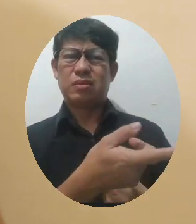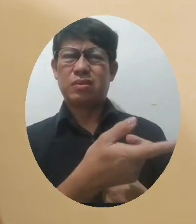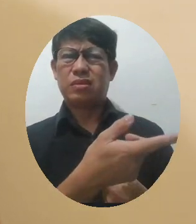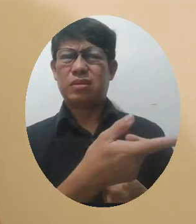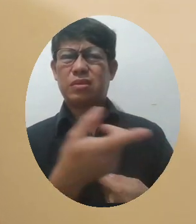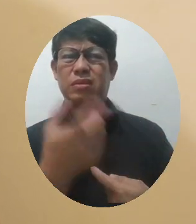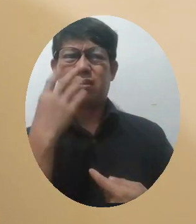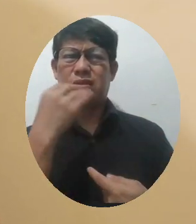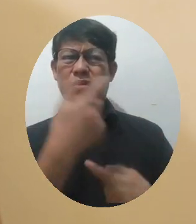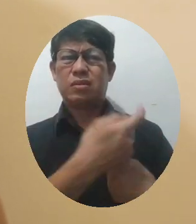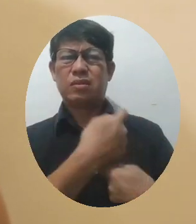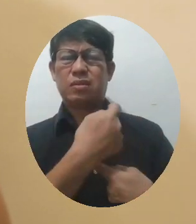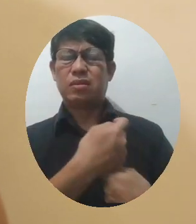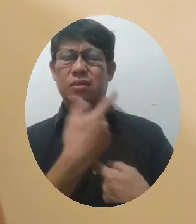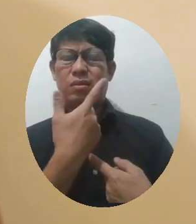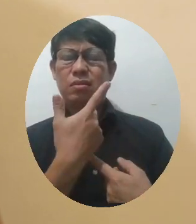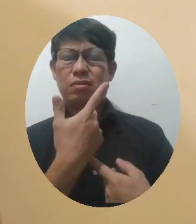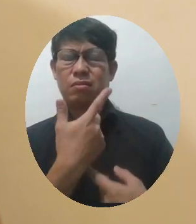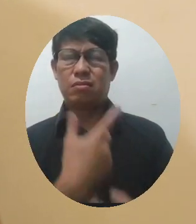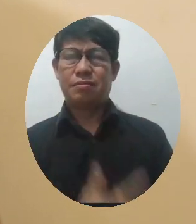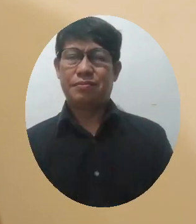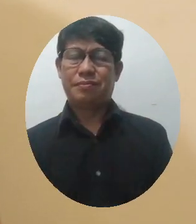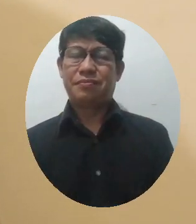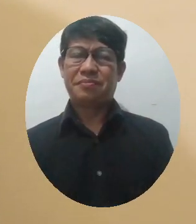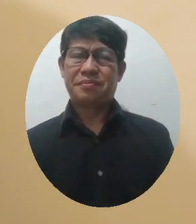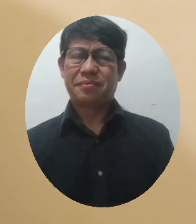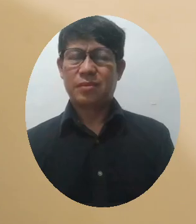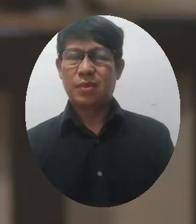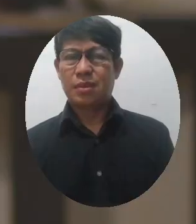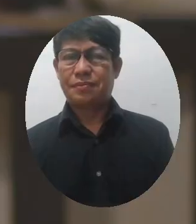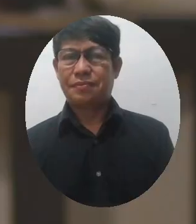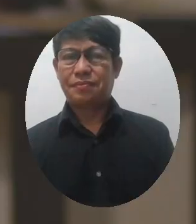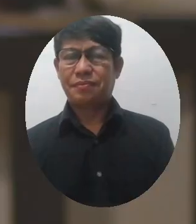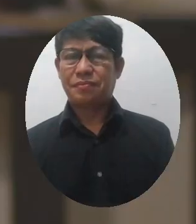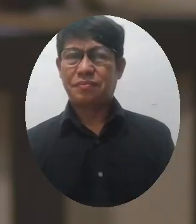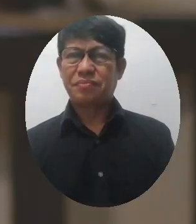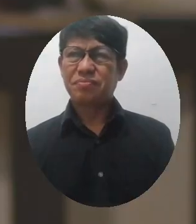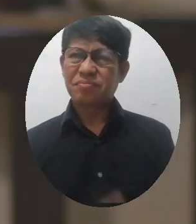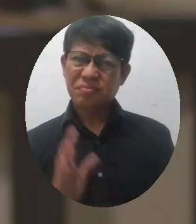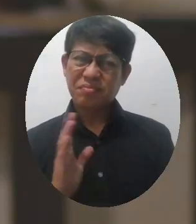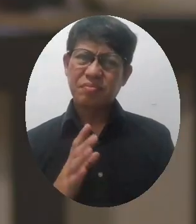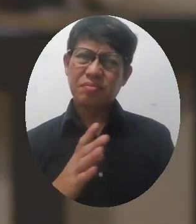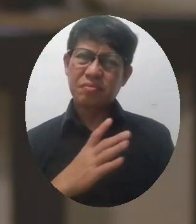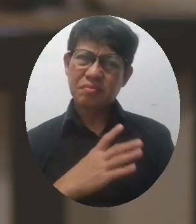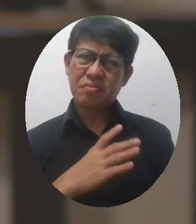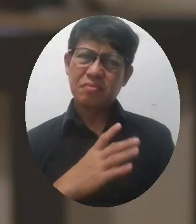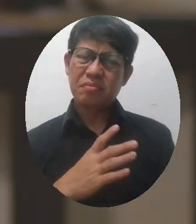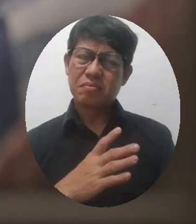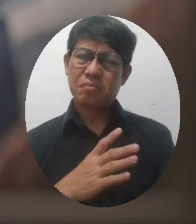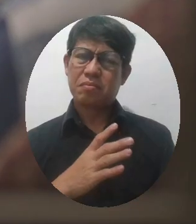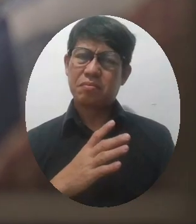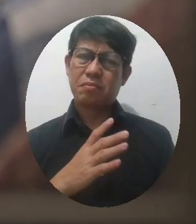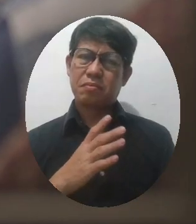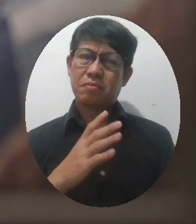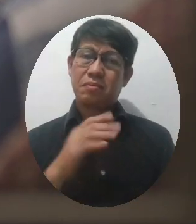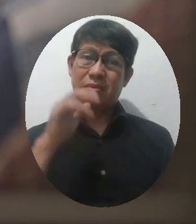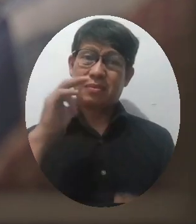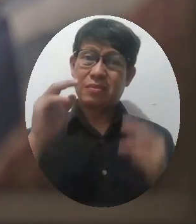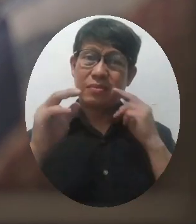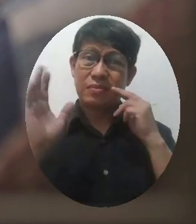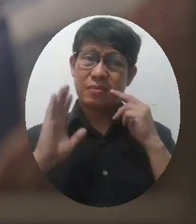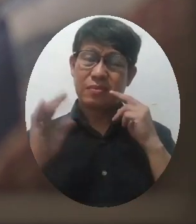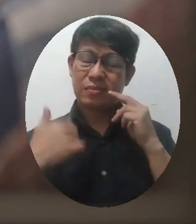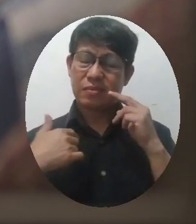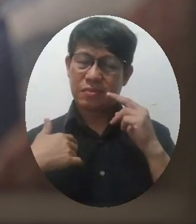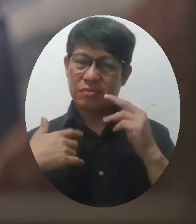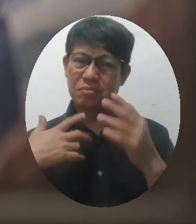po ngayon, compare po noon, hindi siya yung masigla, hindi mo siya nakikitaan ng activity. Talagang ano